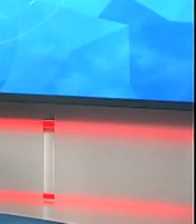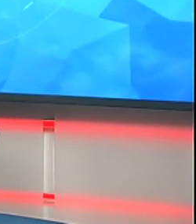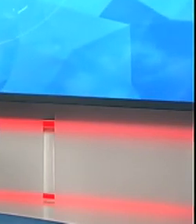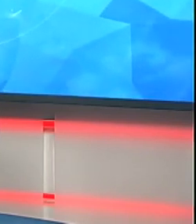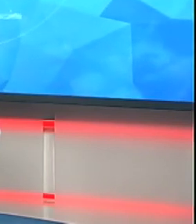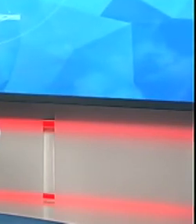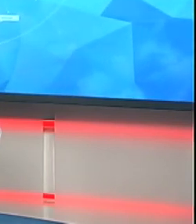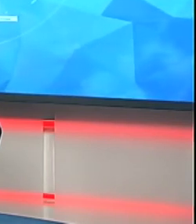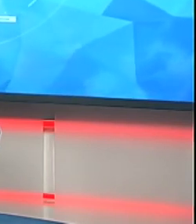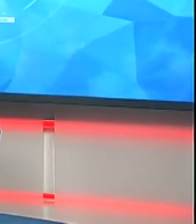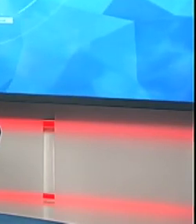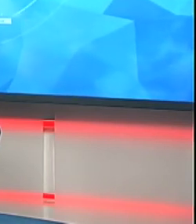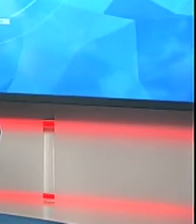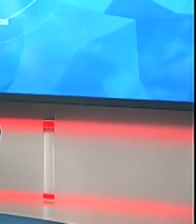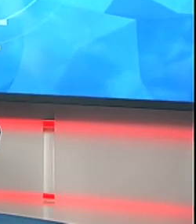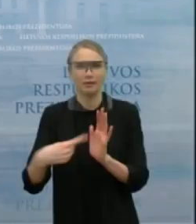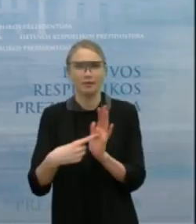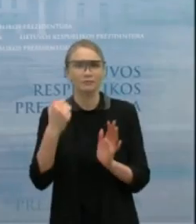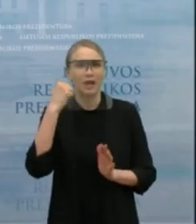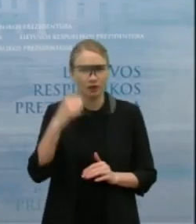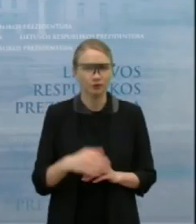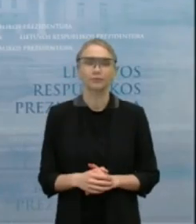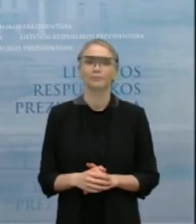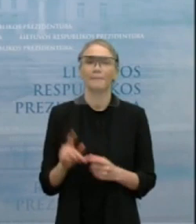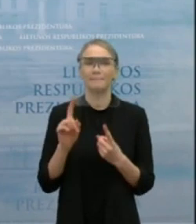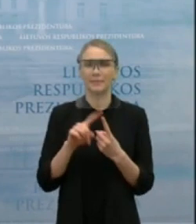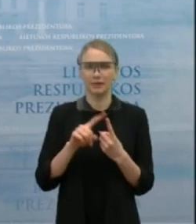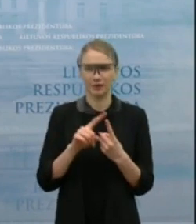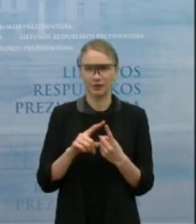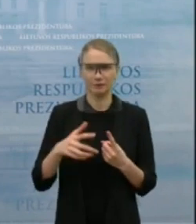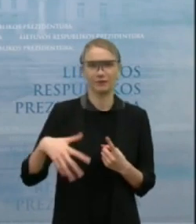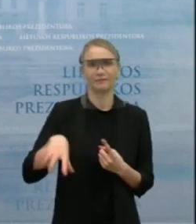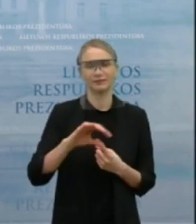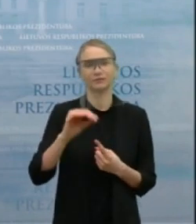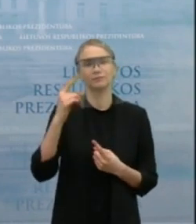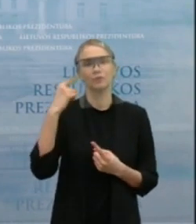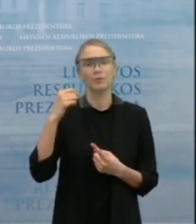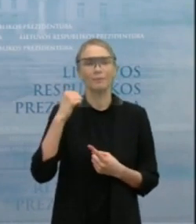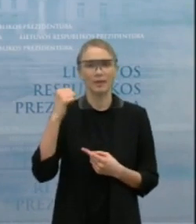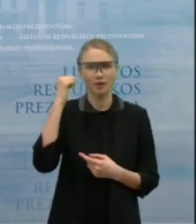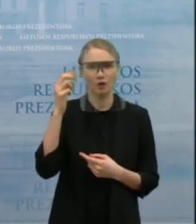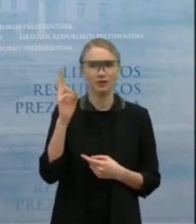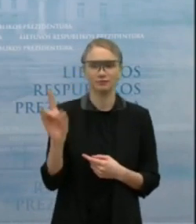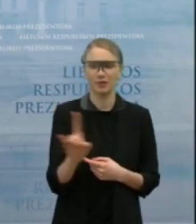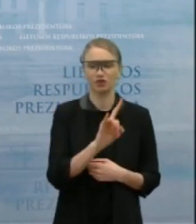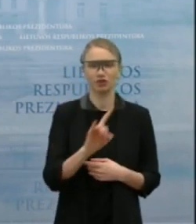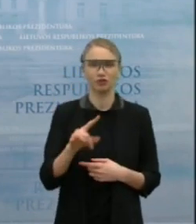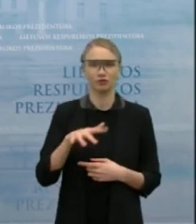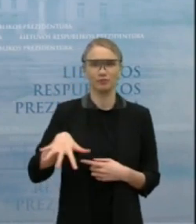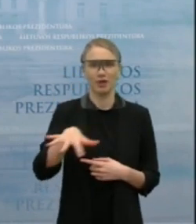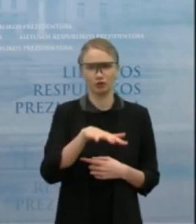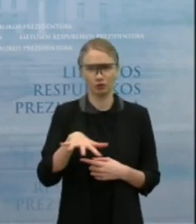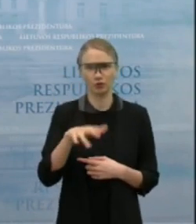komunikacijos konsultantu Linu Kontrimu. Visų pirma, norime padėkoti bažnyčios bendruomeniai